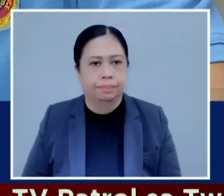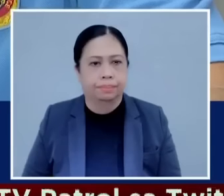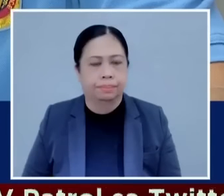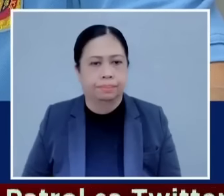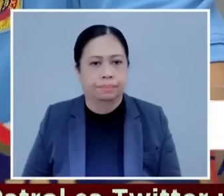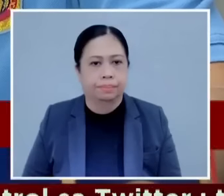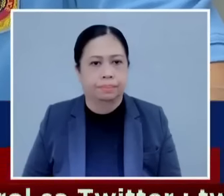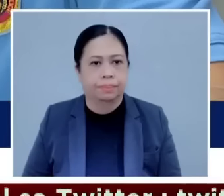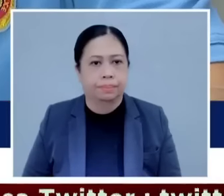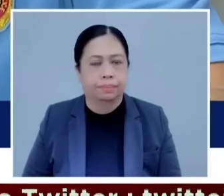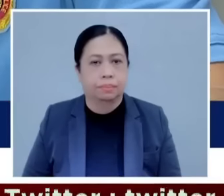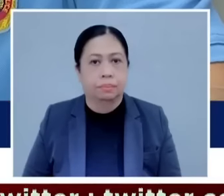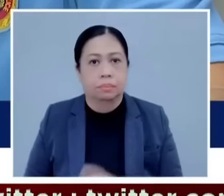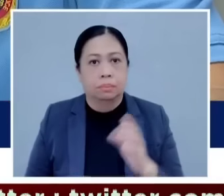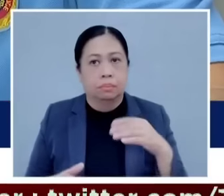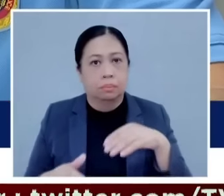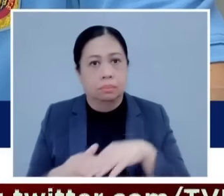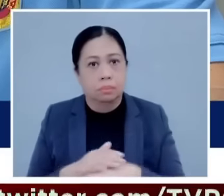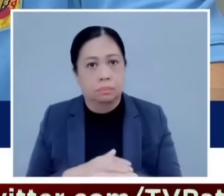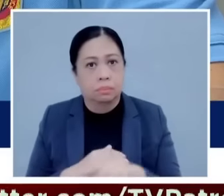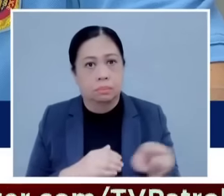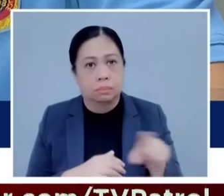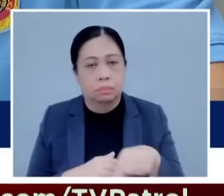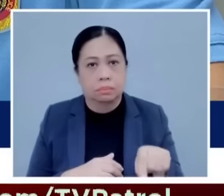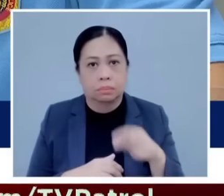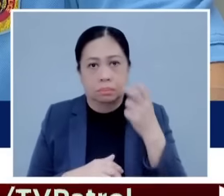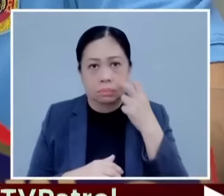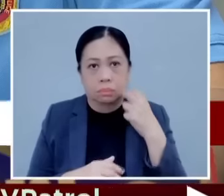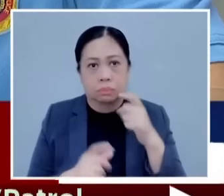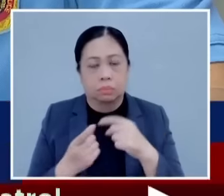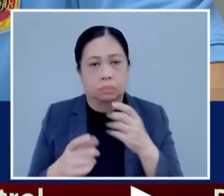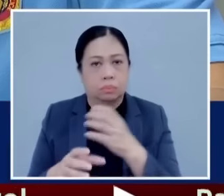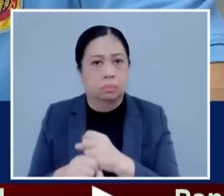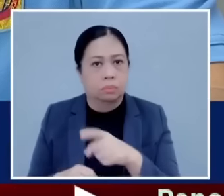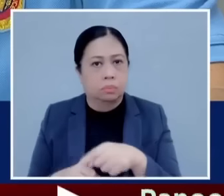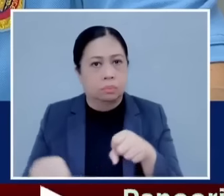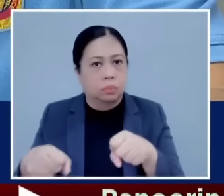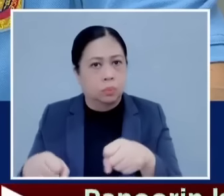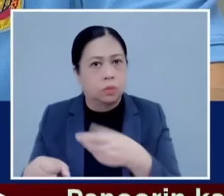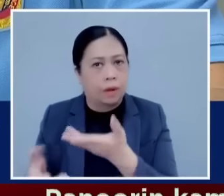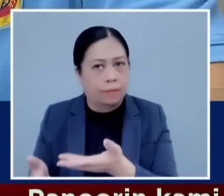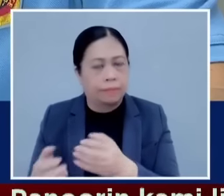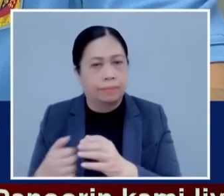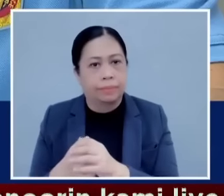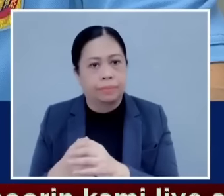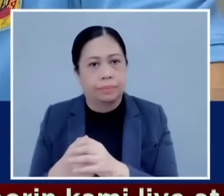Nung pinasok ng tropa, na-recover dun yung motor. Mm-hmm. Then,